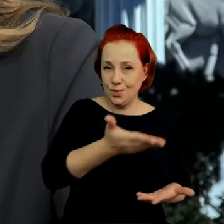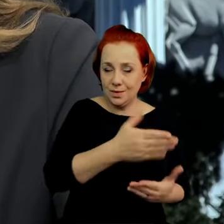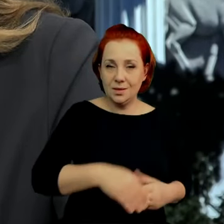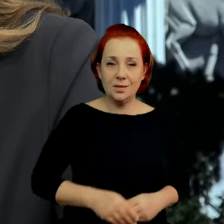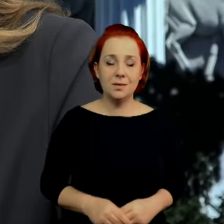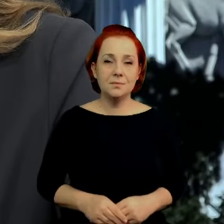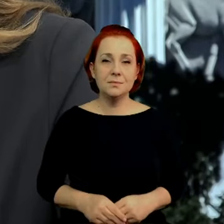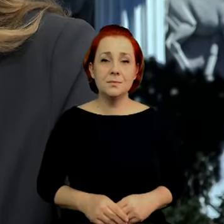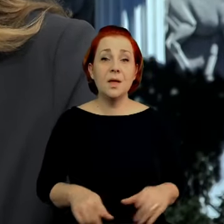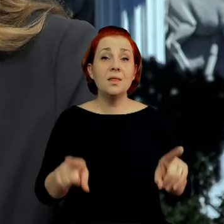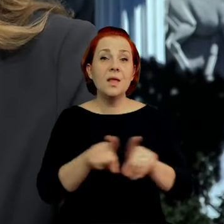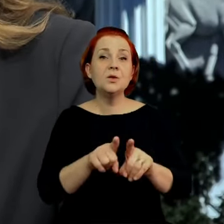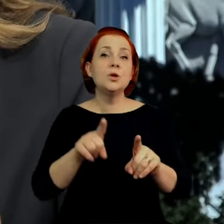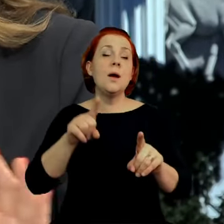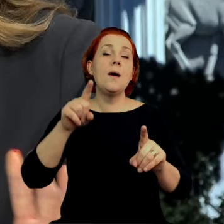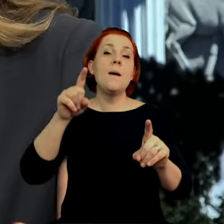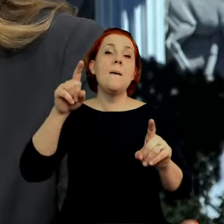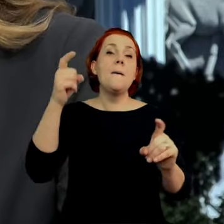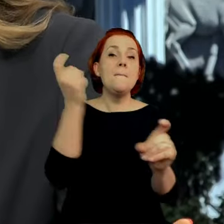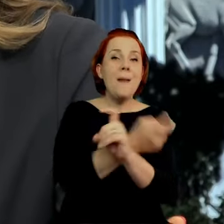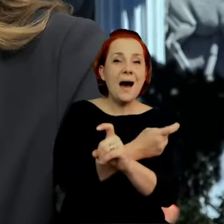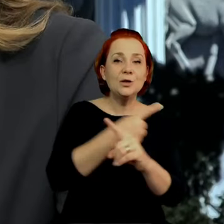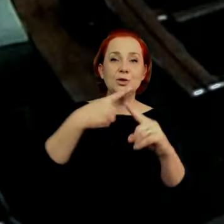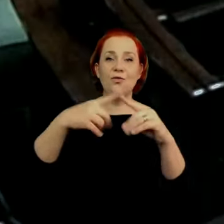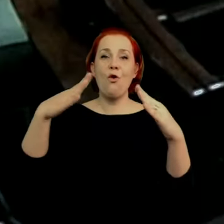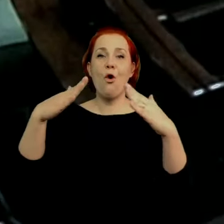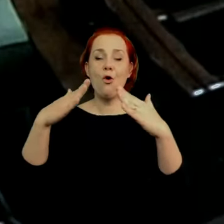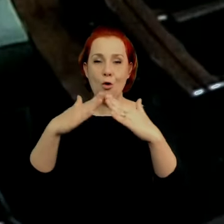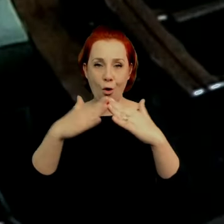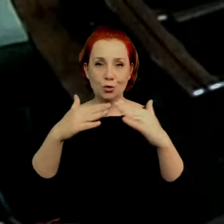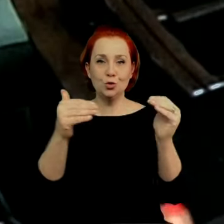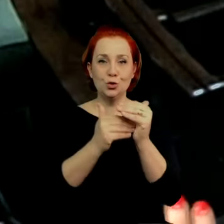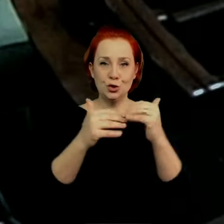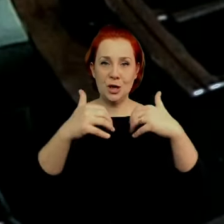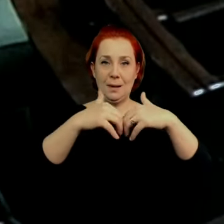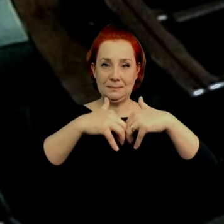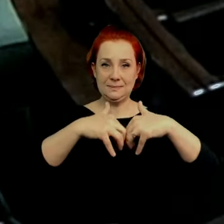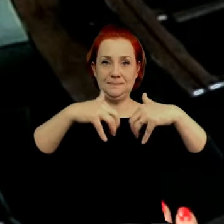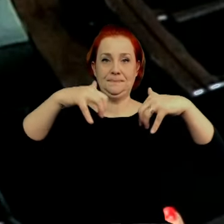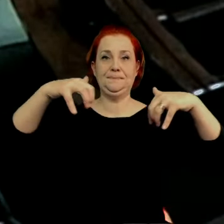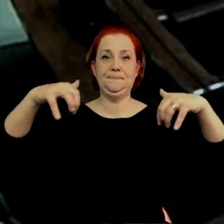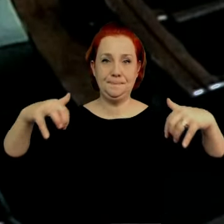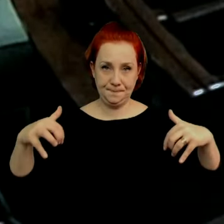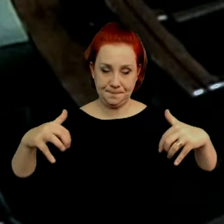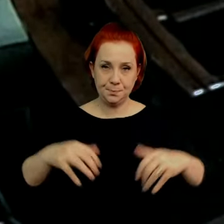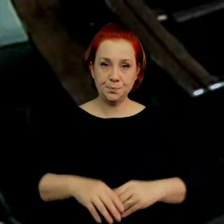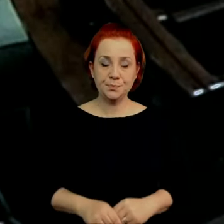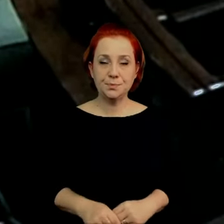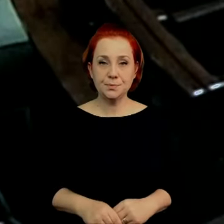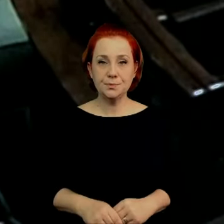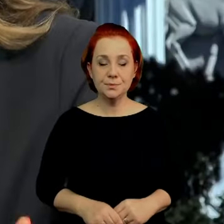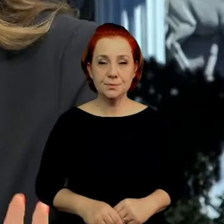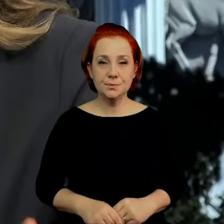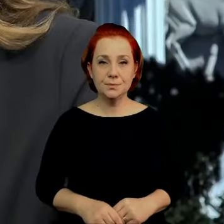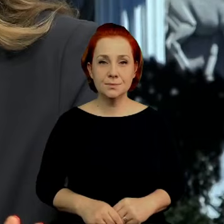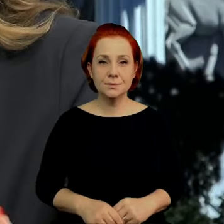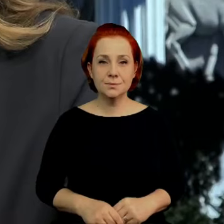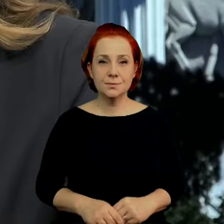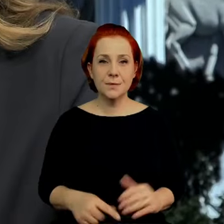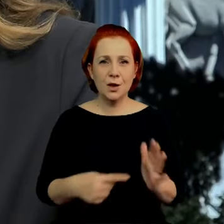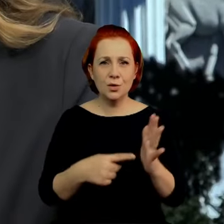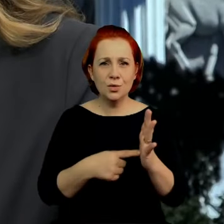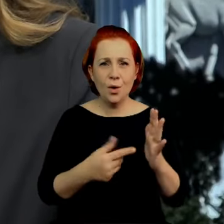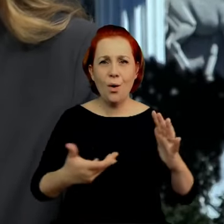państwo i Kościół trzeba rozsadzić na oddzielne krzesełka i po prostu ten sojusz tronu z ołtarzem